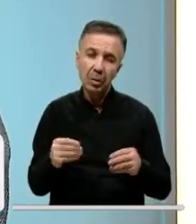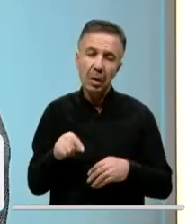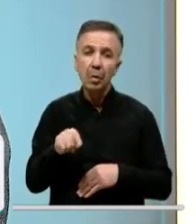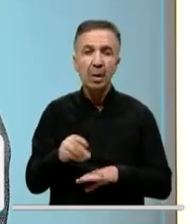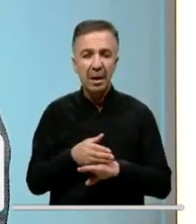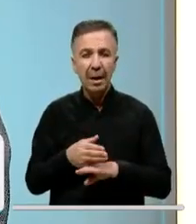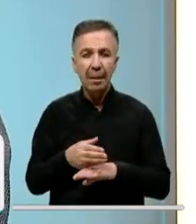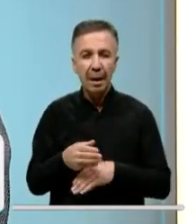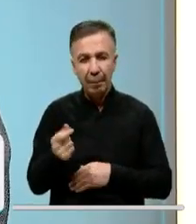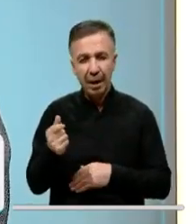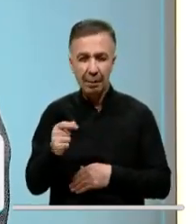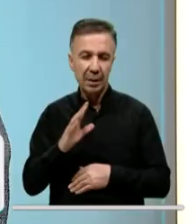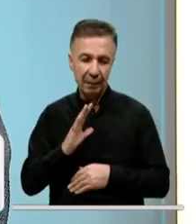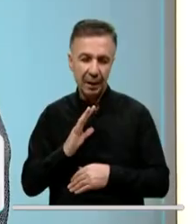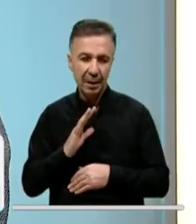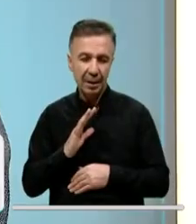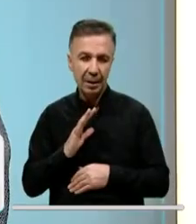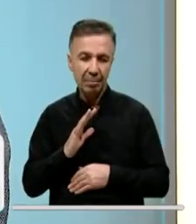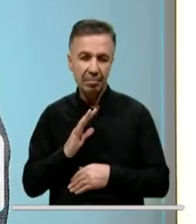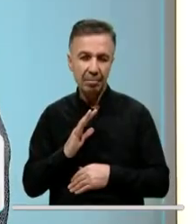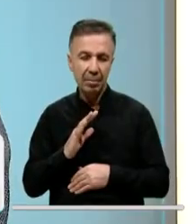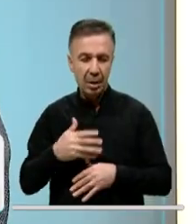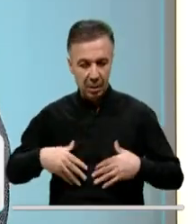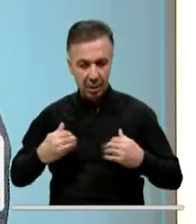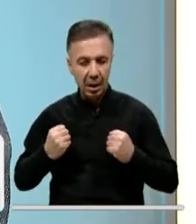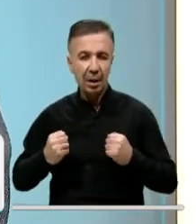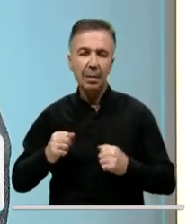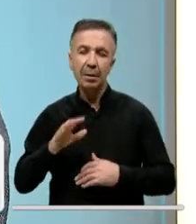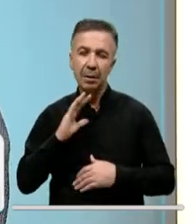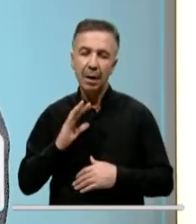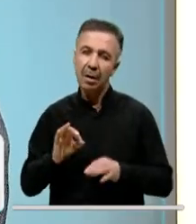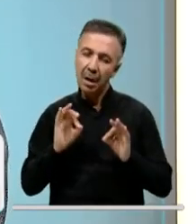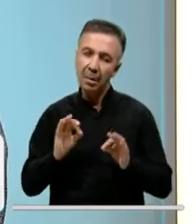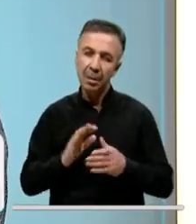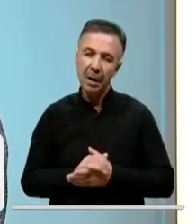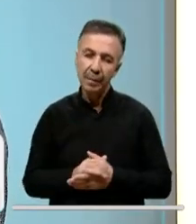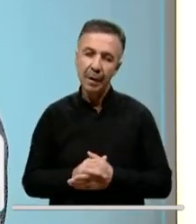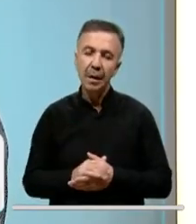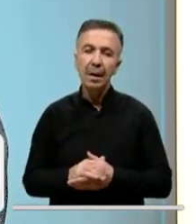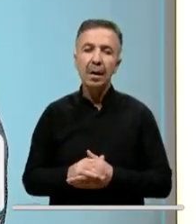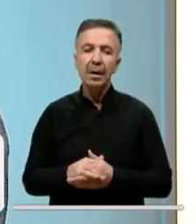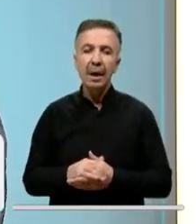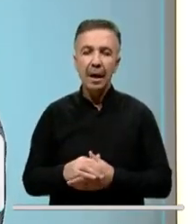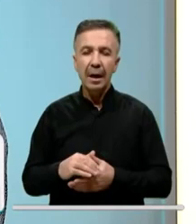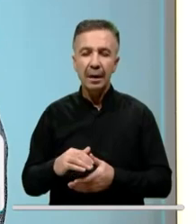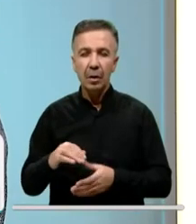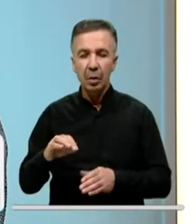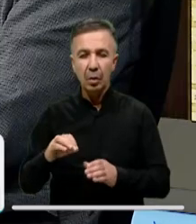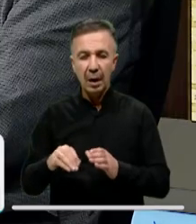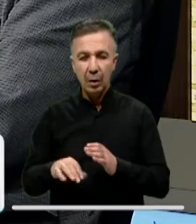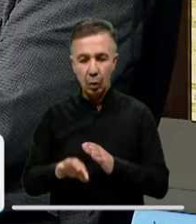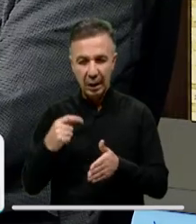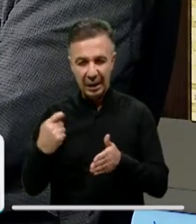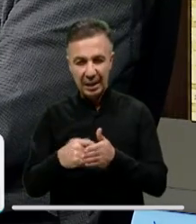hem imkanımız yerinde maddi olarak, sağlığımız yerinde, hem de kurada ismimiz çıkmışsa bunu ertelemeyelim.